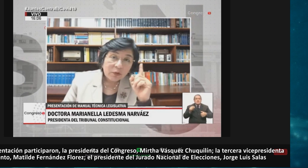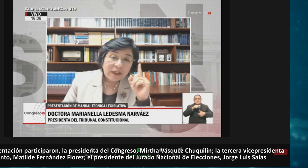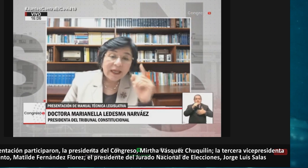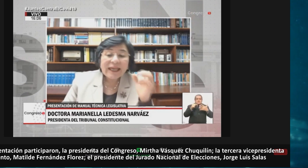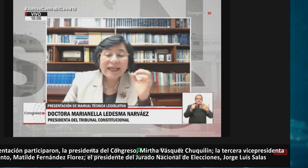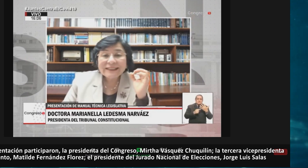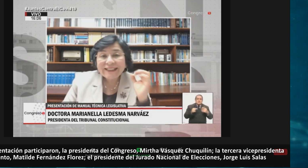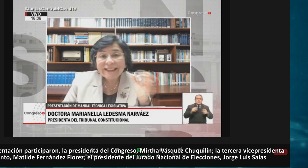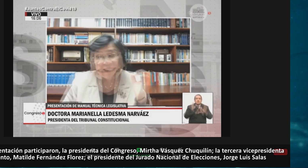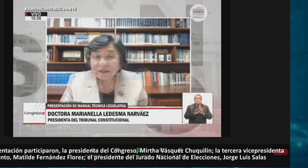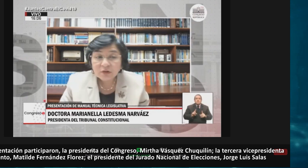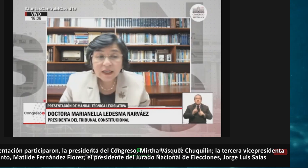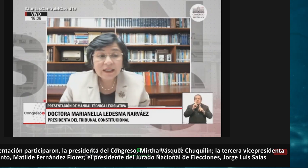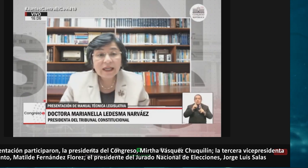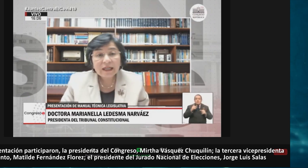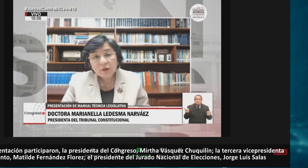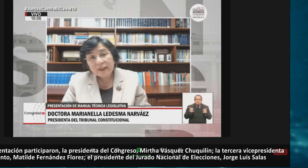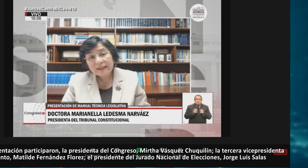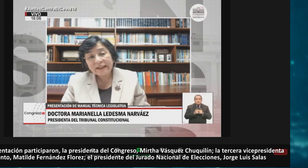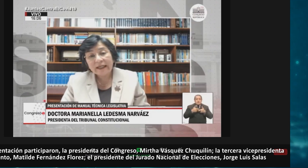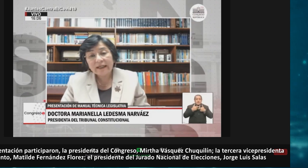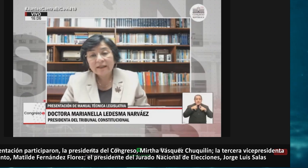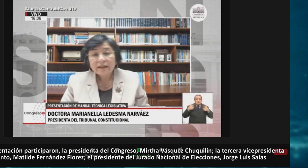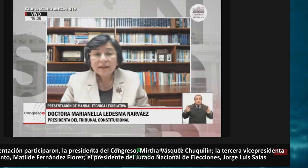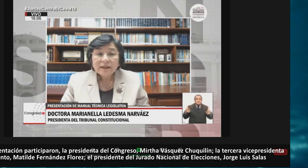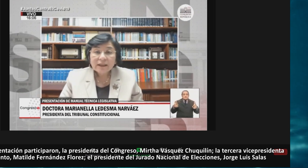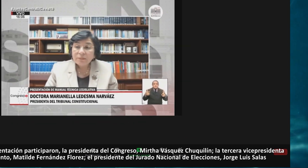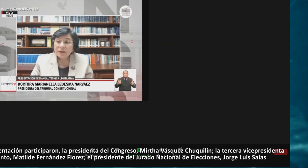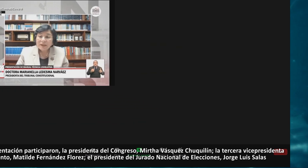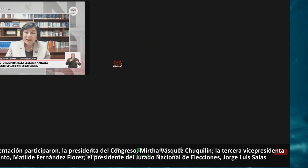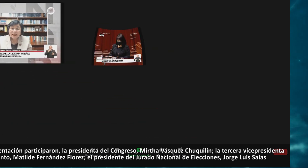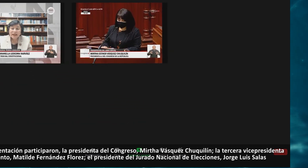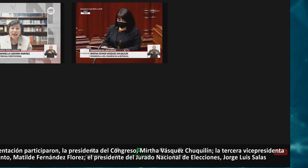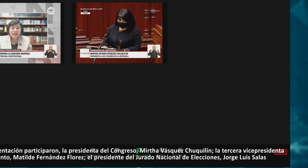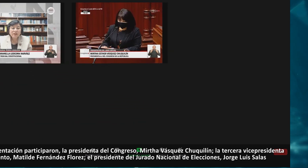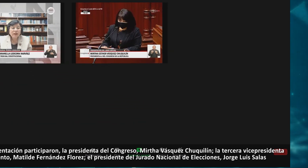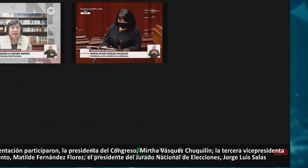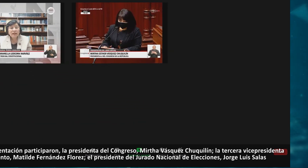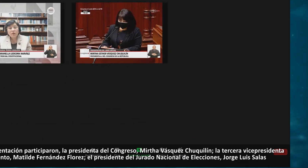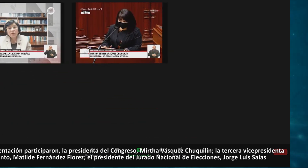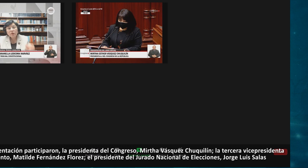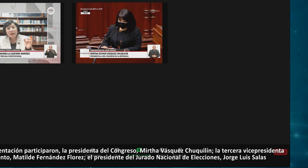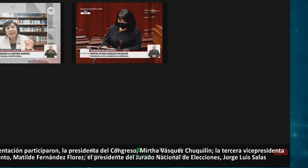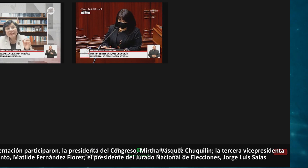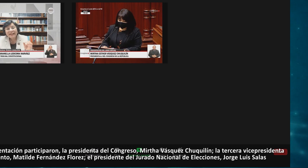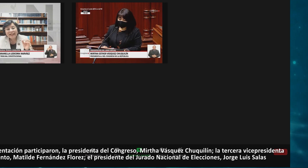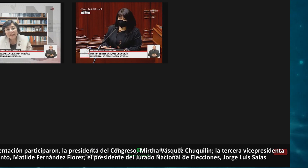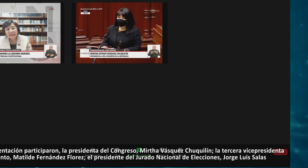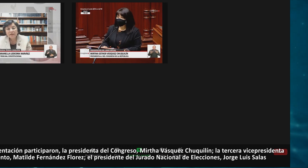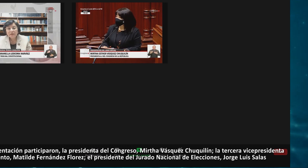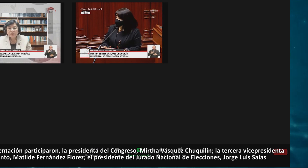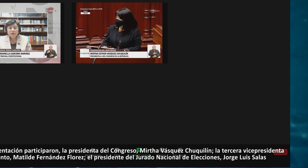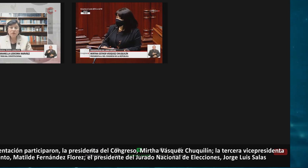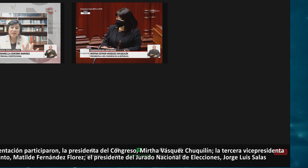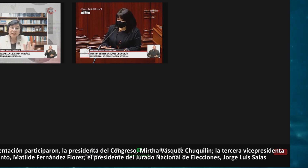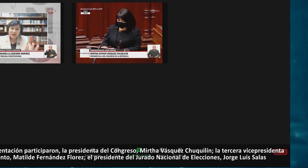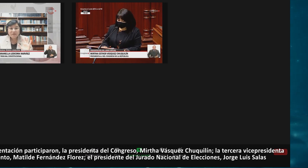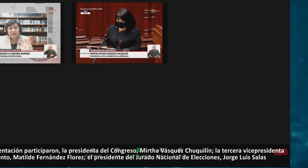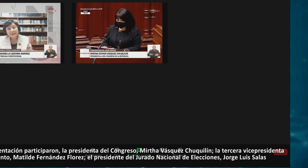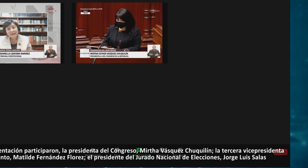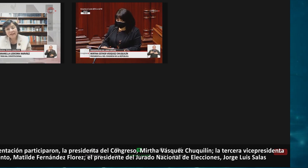Kai Raimi Chaipi Mirixi Kunankupa, Tarikus Haku, Congreso Umayig, Mirta Vázquez Chukilín,